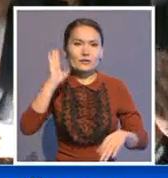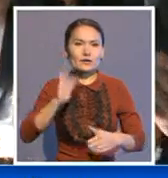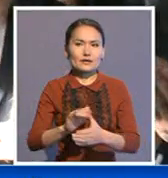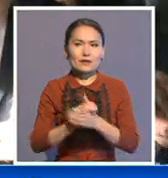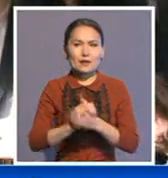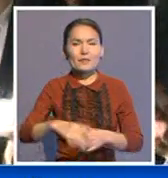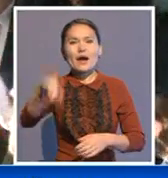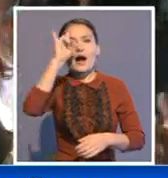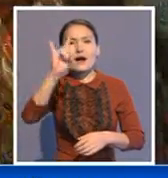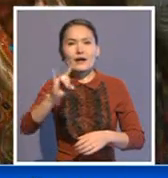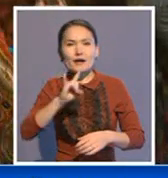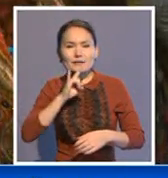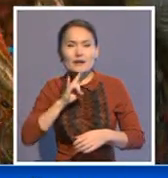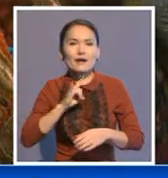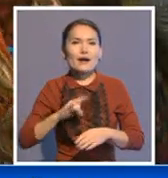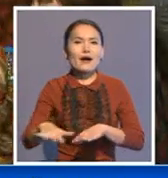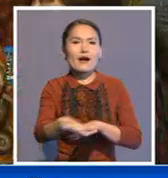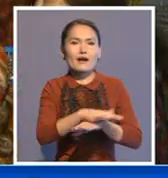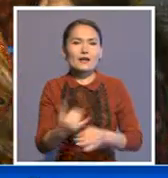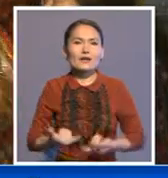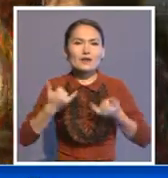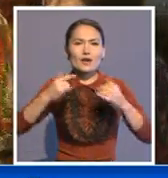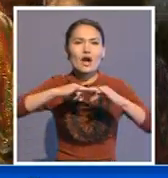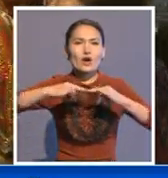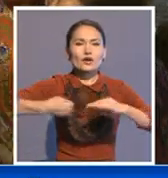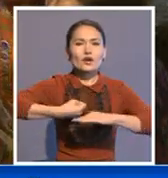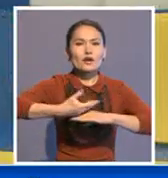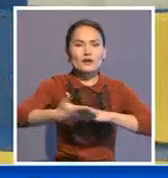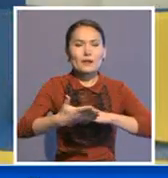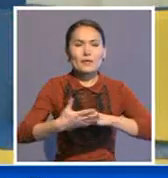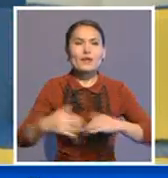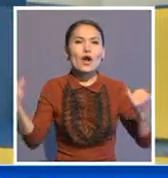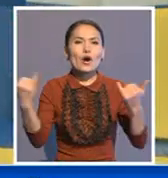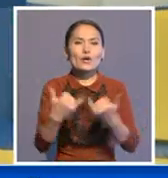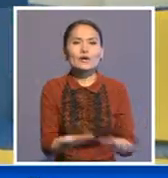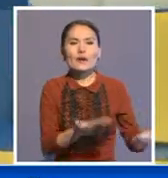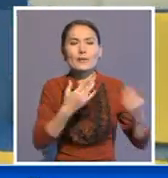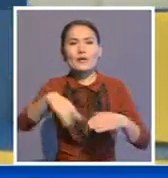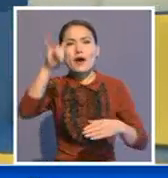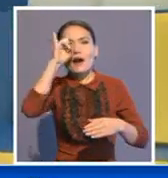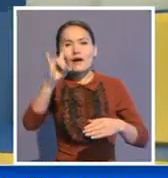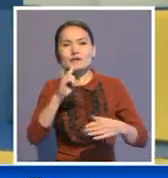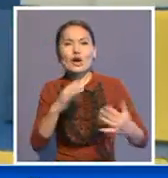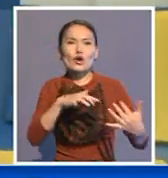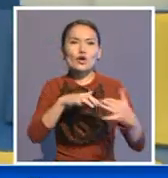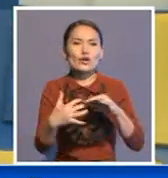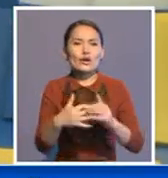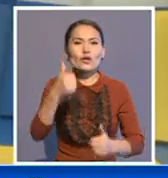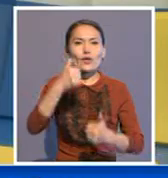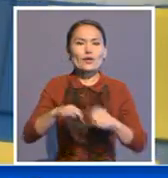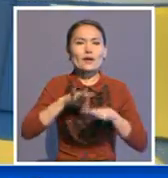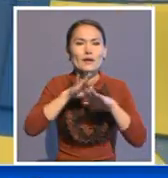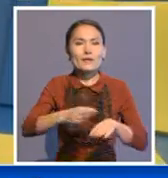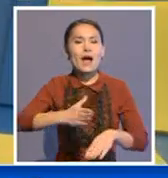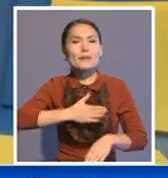шара қазақтың ақ дастарханымен жалғасты. Қандастарымыз бен түрік ағайындарымыз бір жерде бас қосып, алдымен қазақ күресін тамашалады. Түркияның әр жерінде оқып